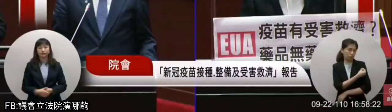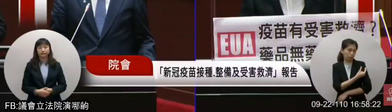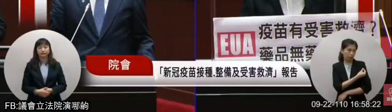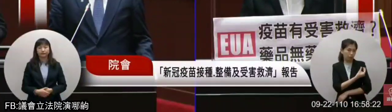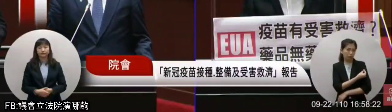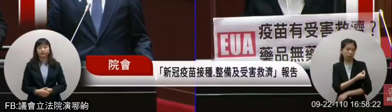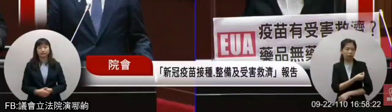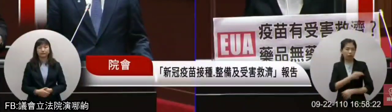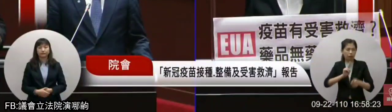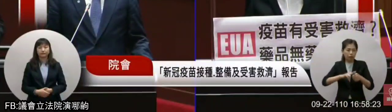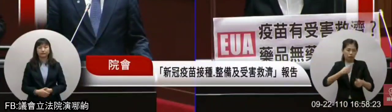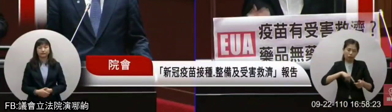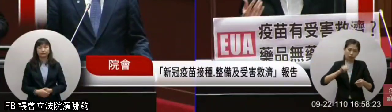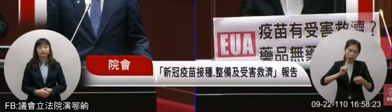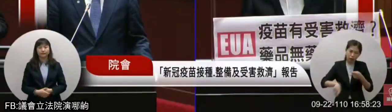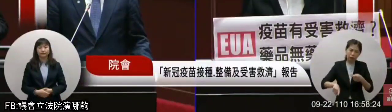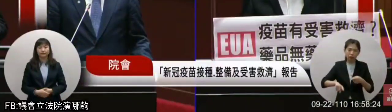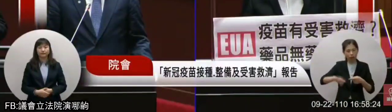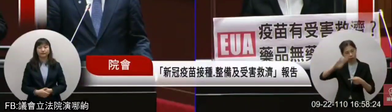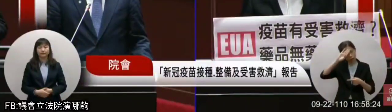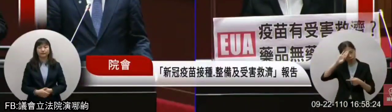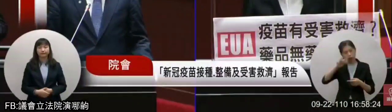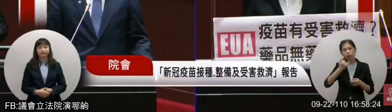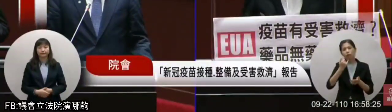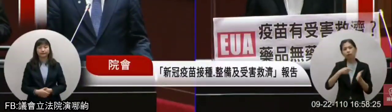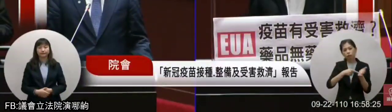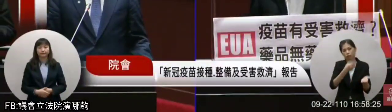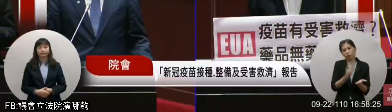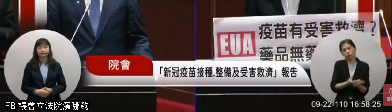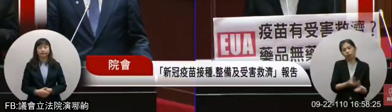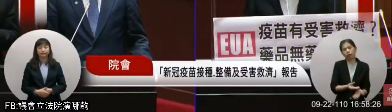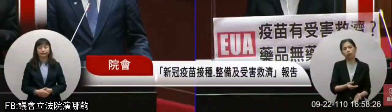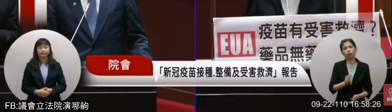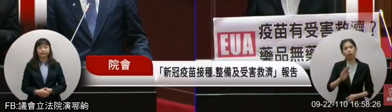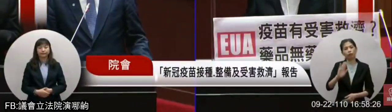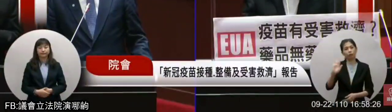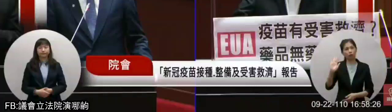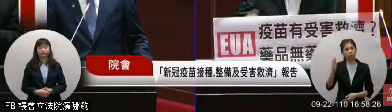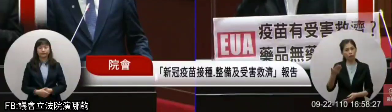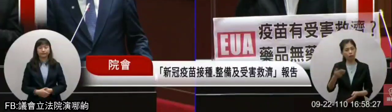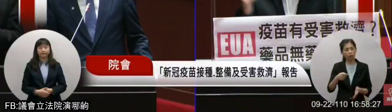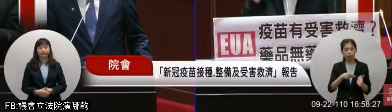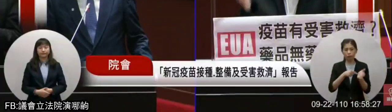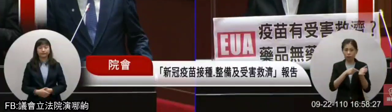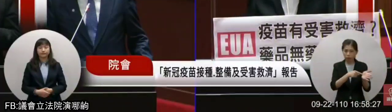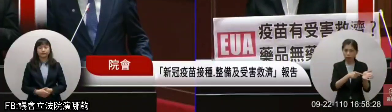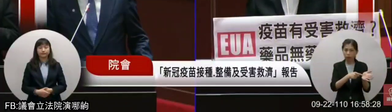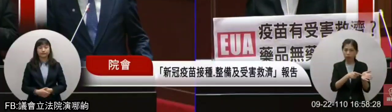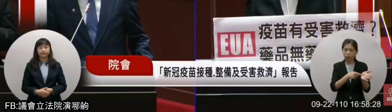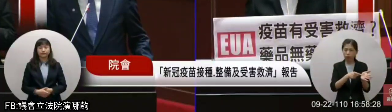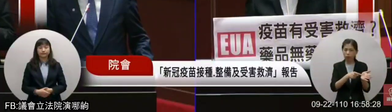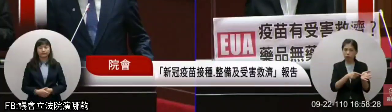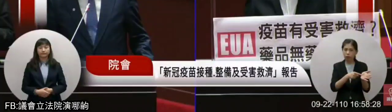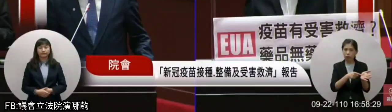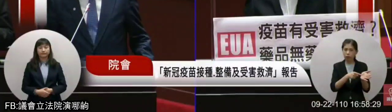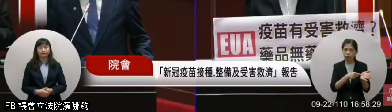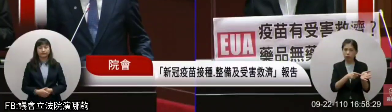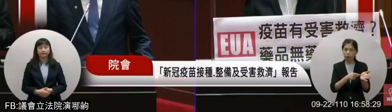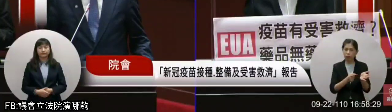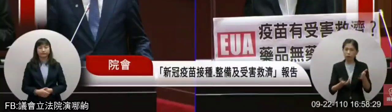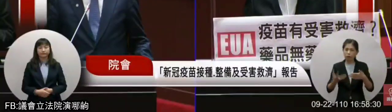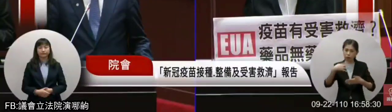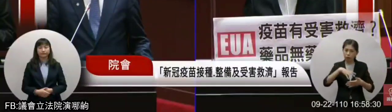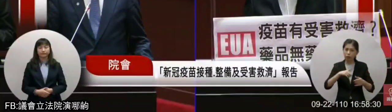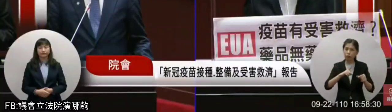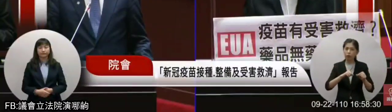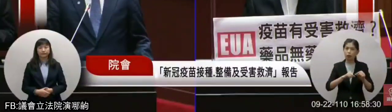者当然可以依照这办法去请求救济，问题是他请求救济的时候，他说这个范围啊是包括领有中央